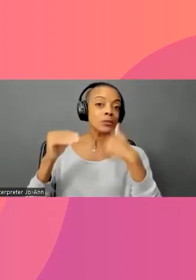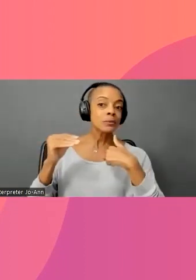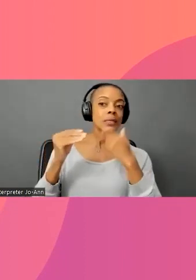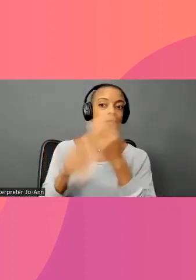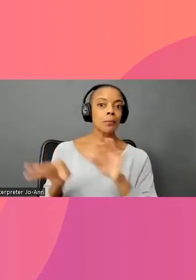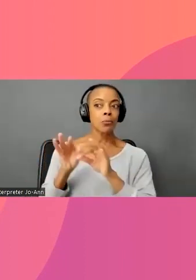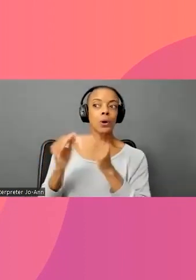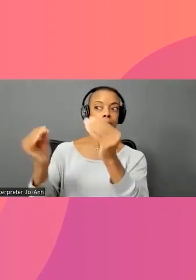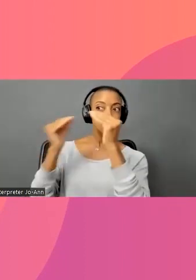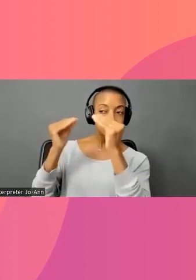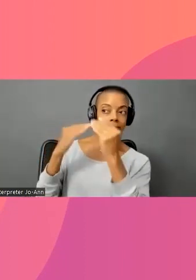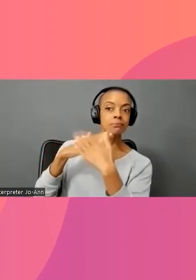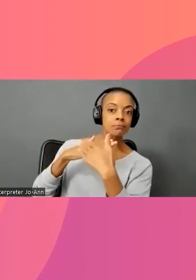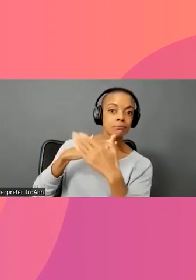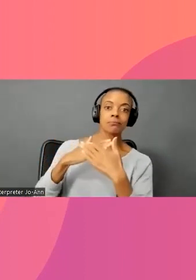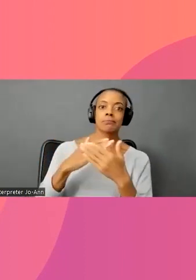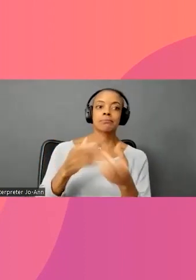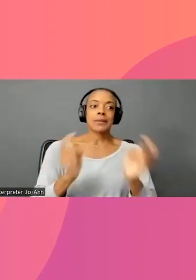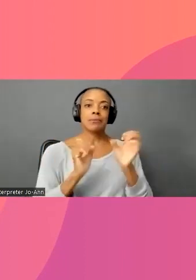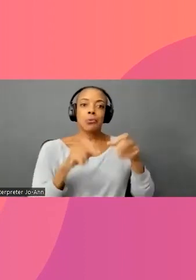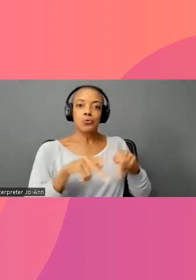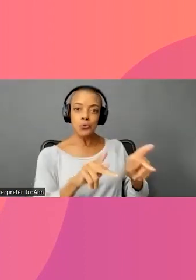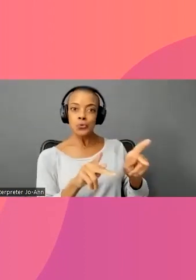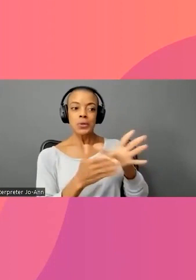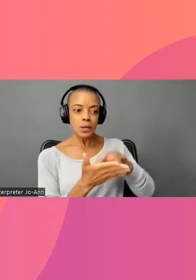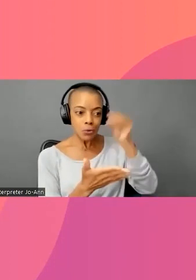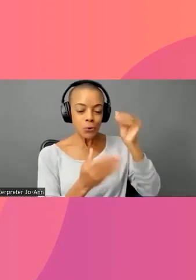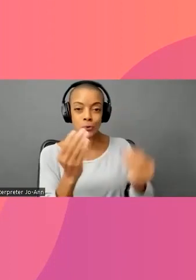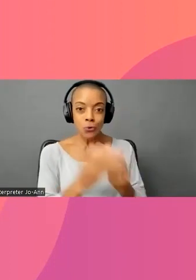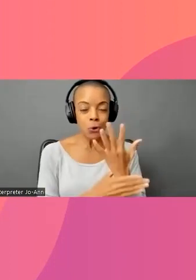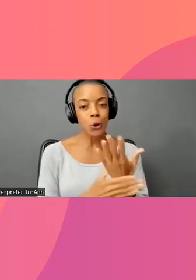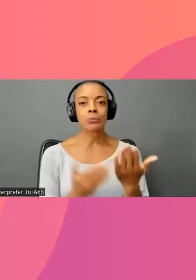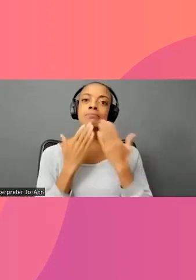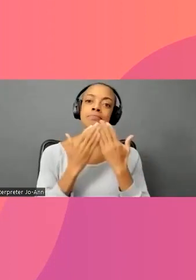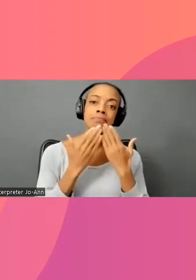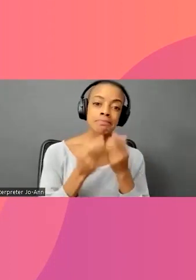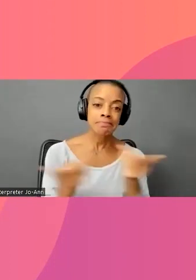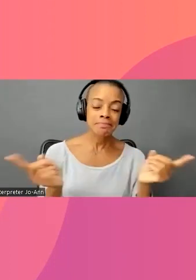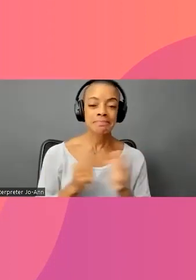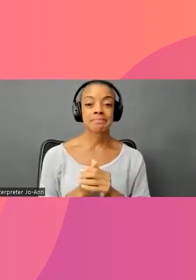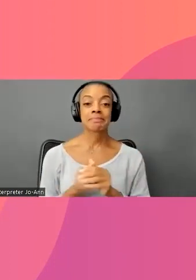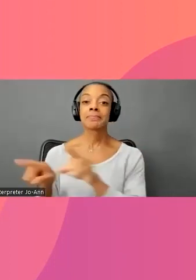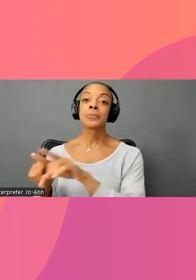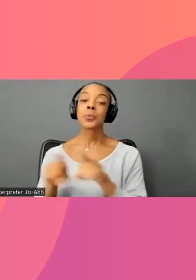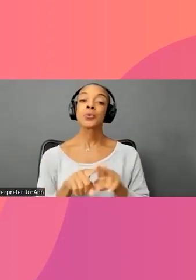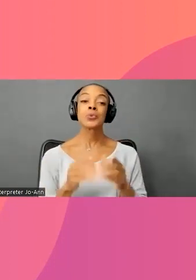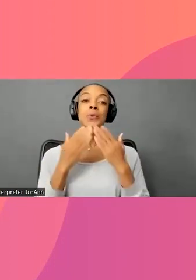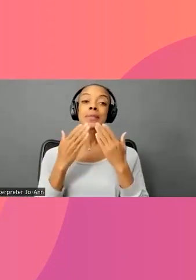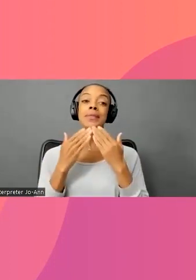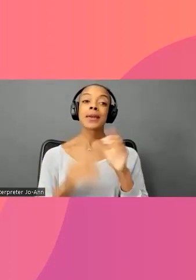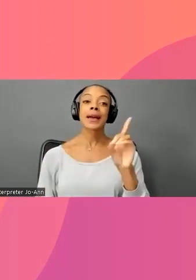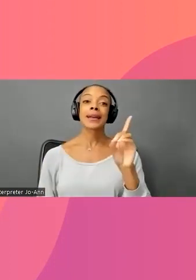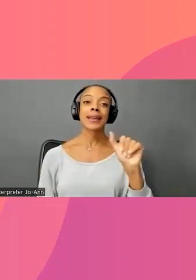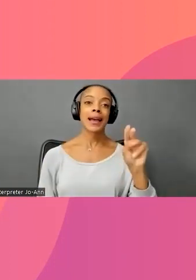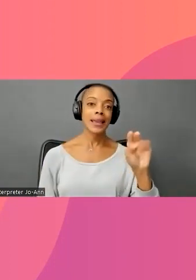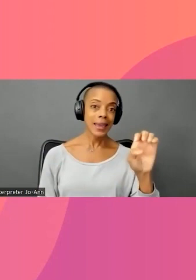contribué d'une façon ou d'une autre dans l'enseignement et qui m'ont aidé à apprendre et à croître. Je voudrais